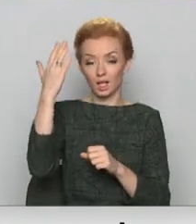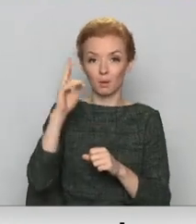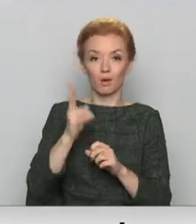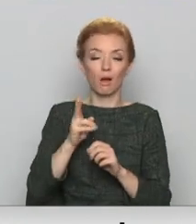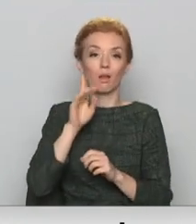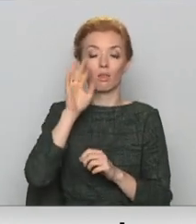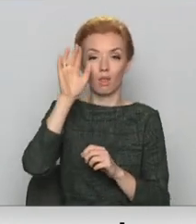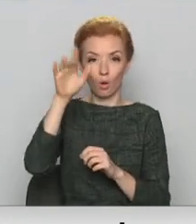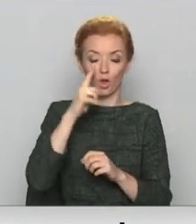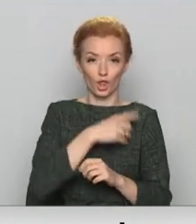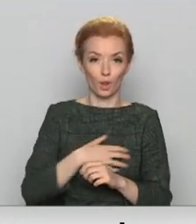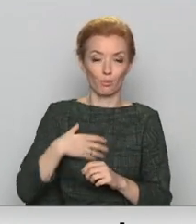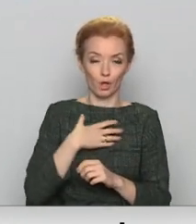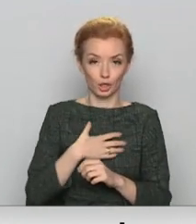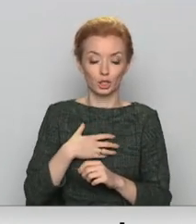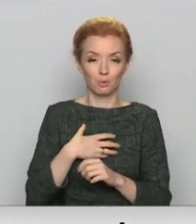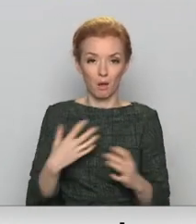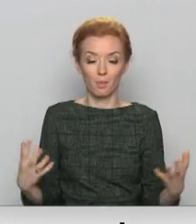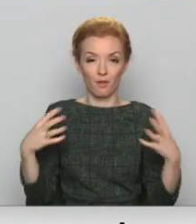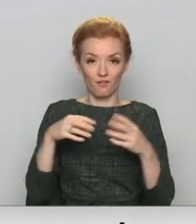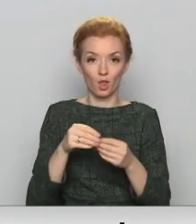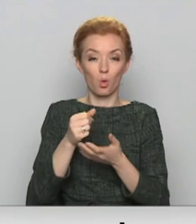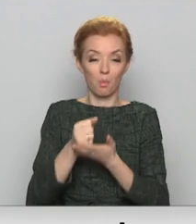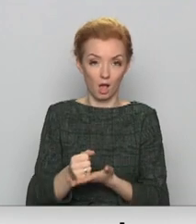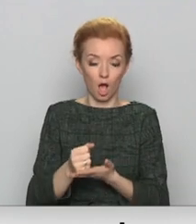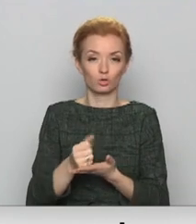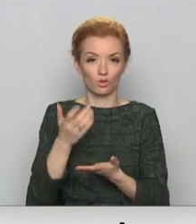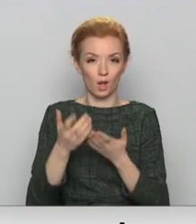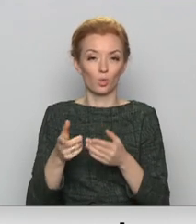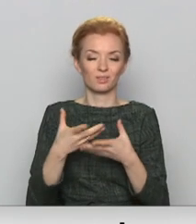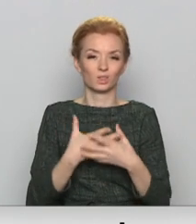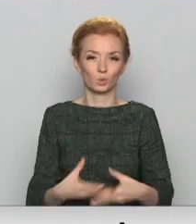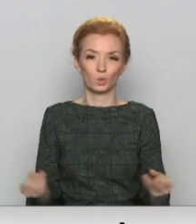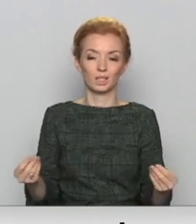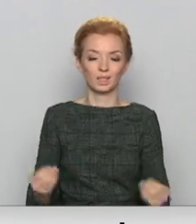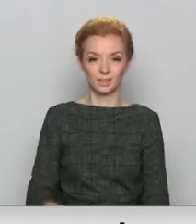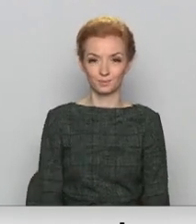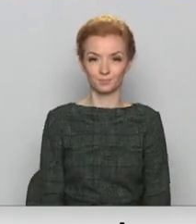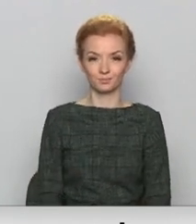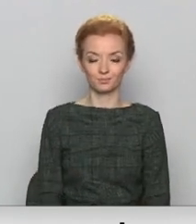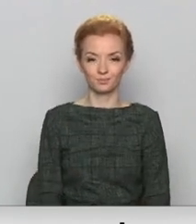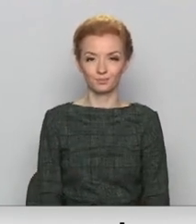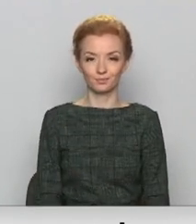nākotnē nepieciešamība pēc pagastu apvienībām tomēr varētu izzust. Sandra Leitāna, Andris Pāns, Re.